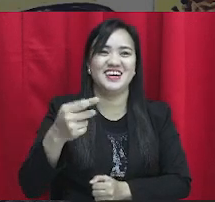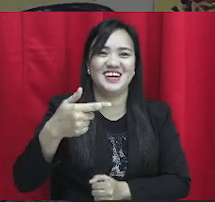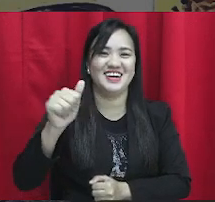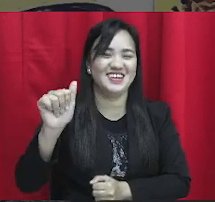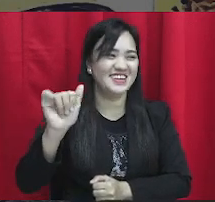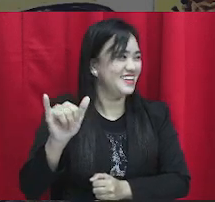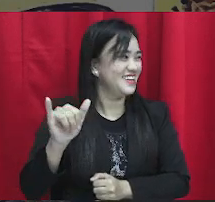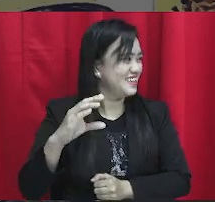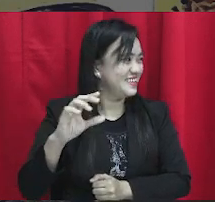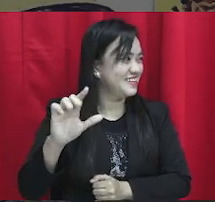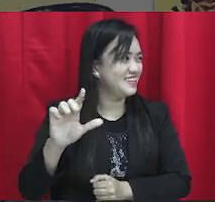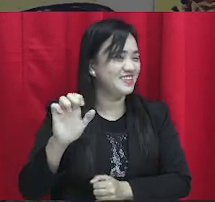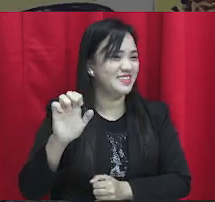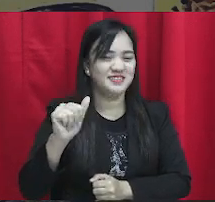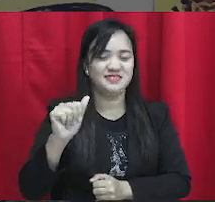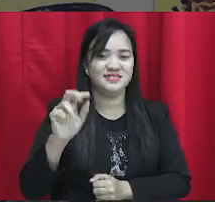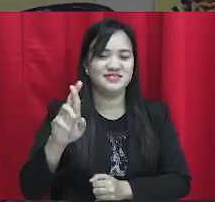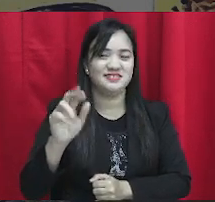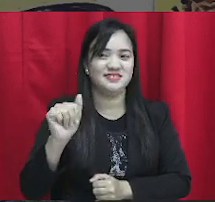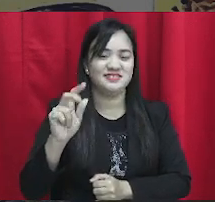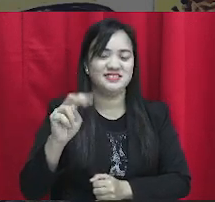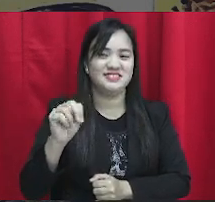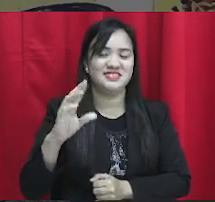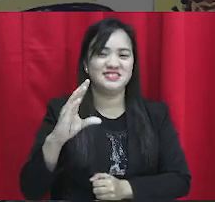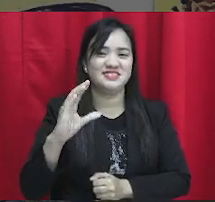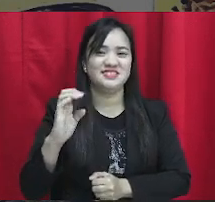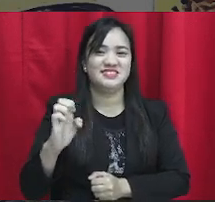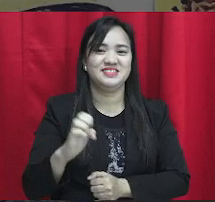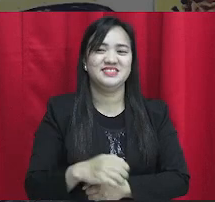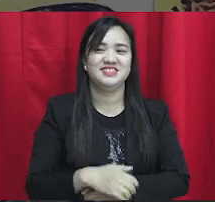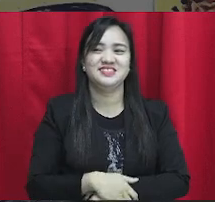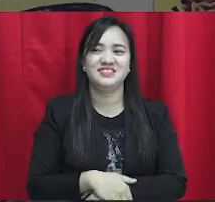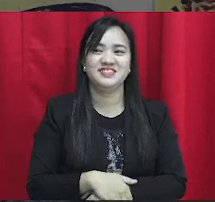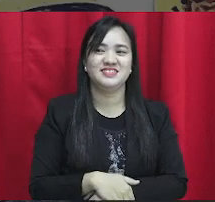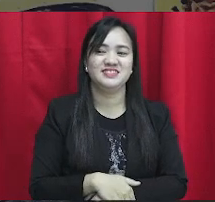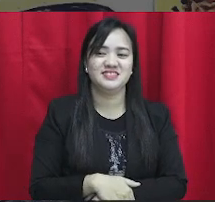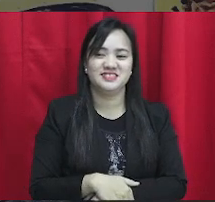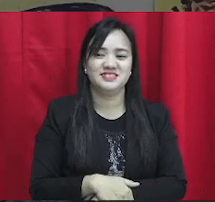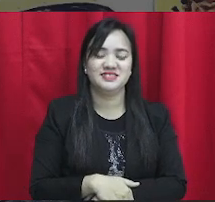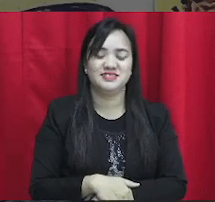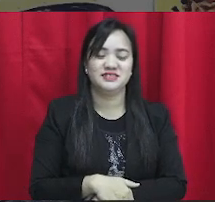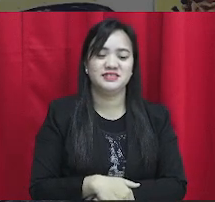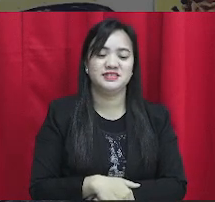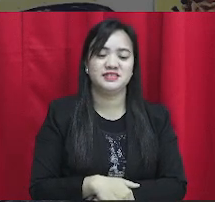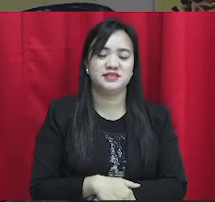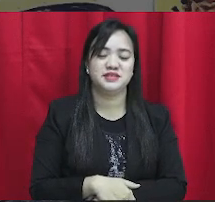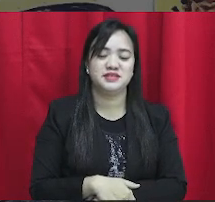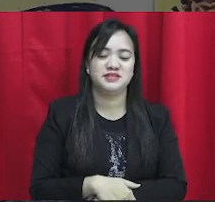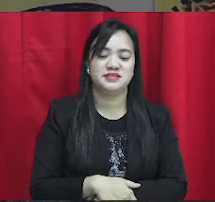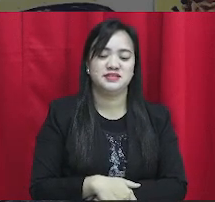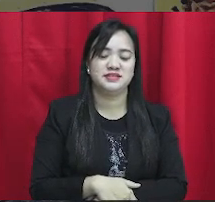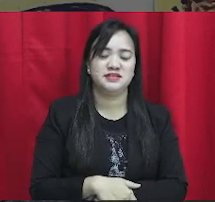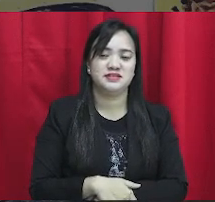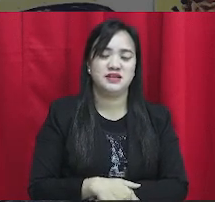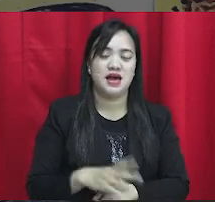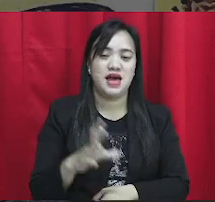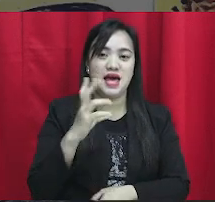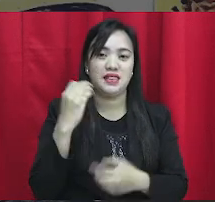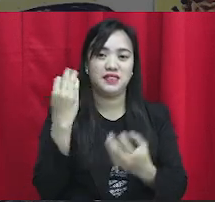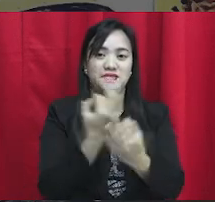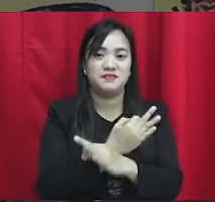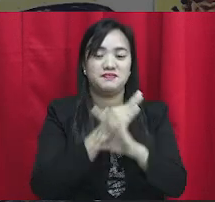barangay clearance. Ayun, matakay kinanay kasi baling kita si nanay. Meron na yung mystery ng free